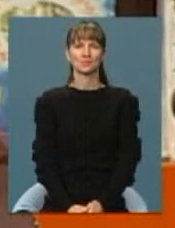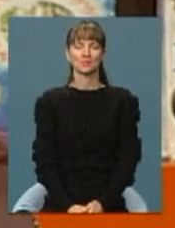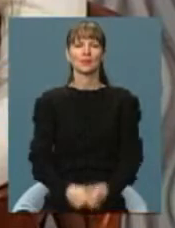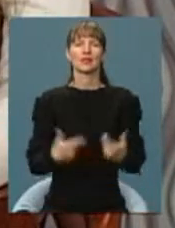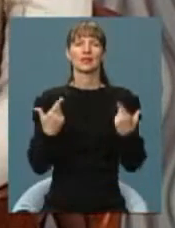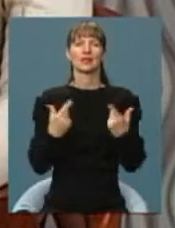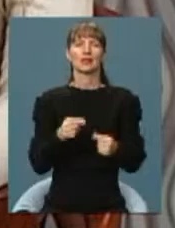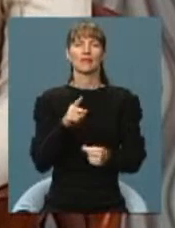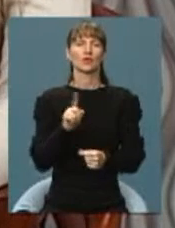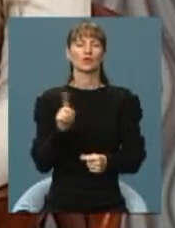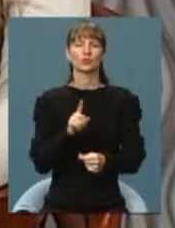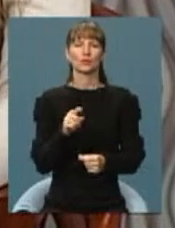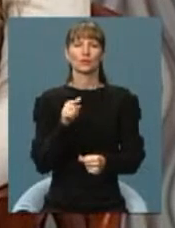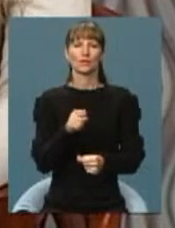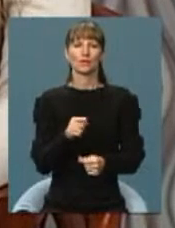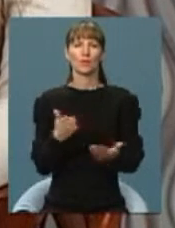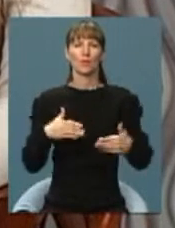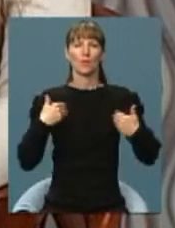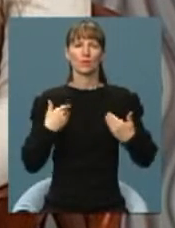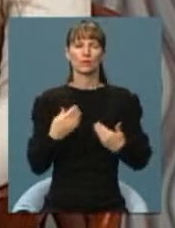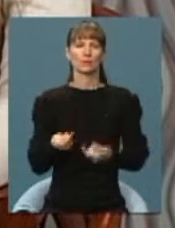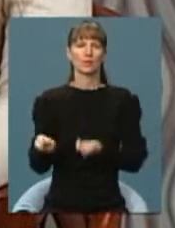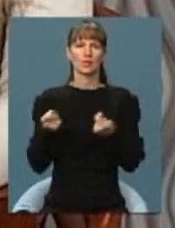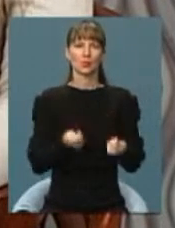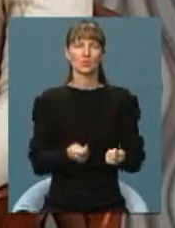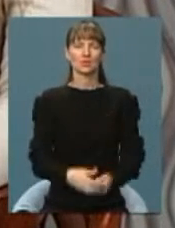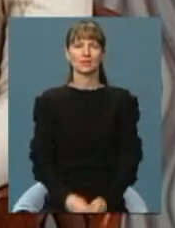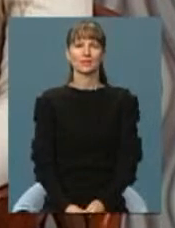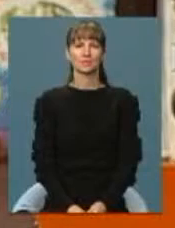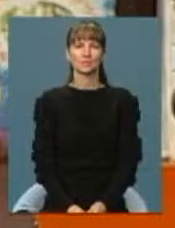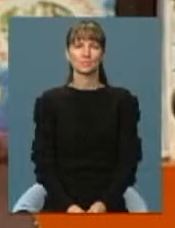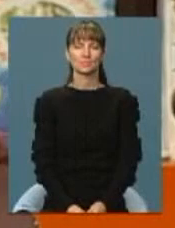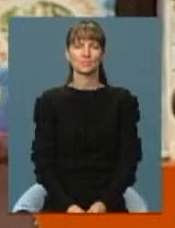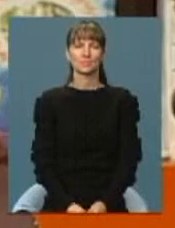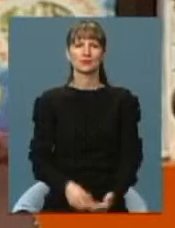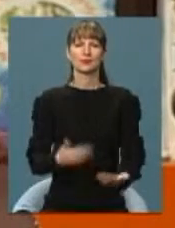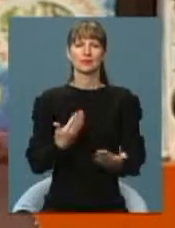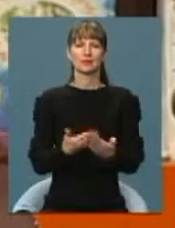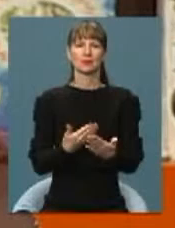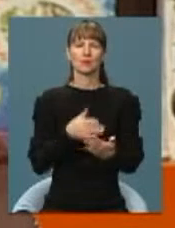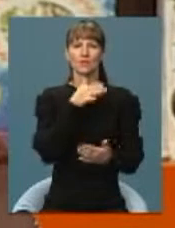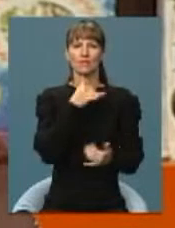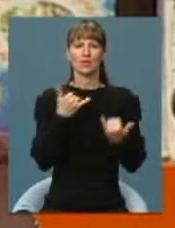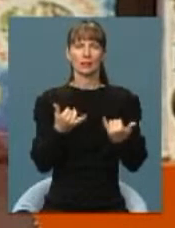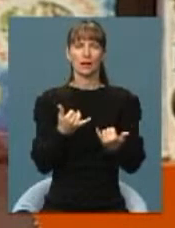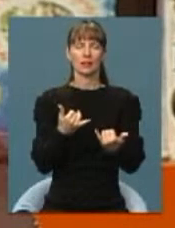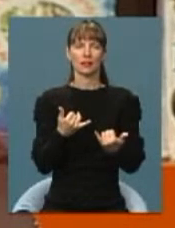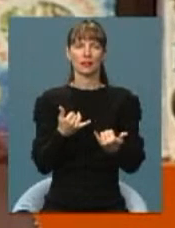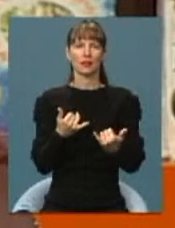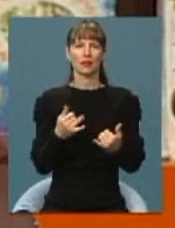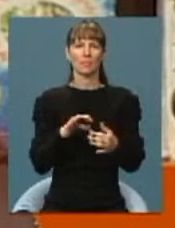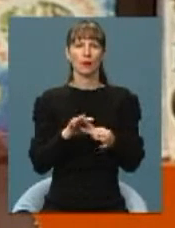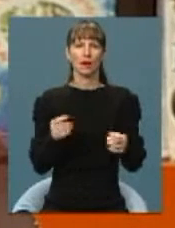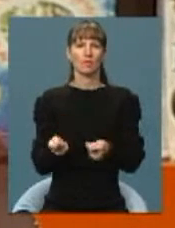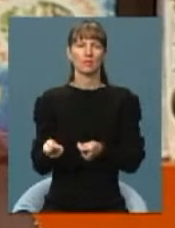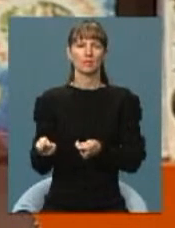Де вони, власне, що вони... Яку користь собою являють? Ну, например, в современном виде макароны пришли к